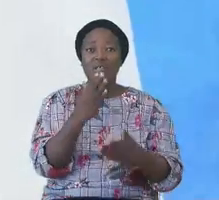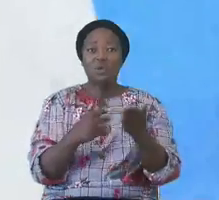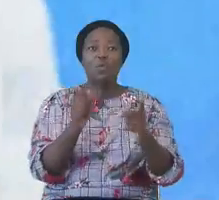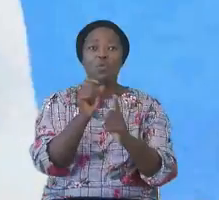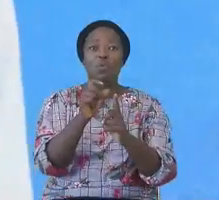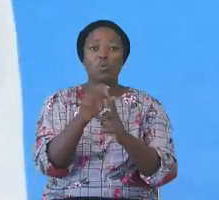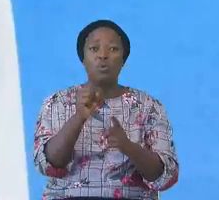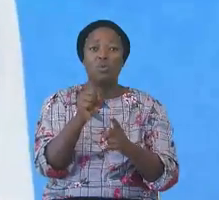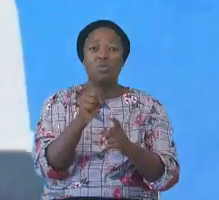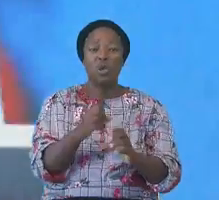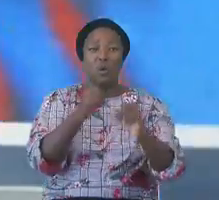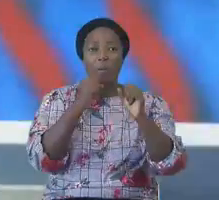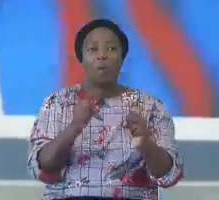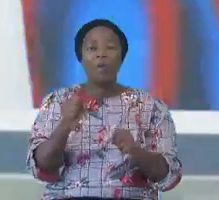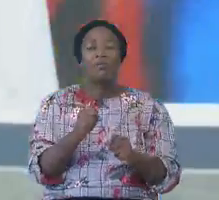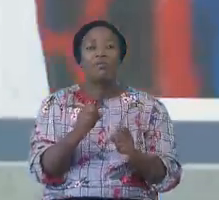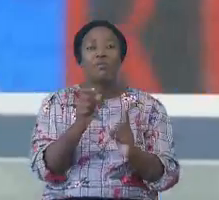là-bas. Christ sur la croix